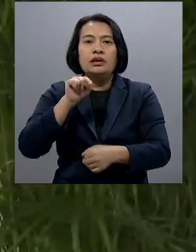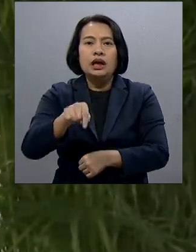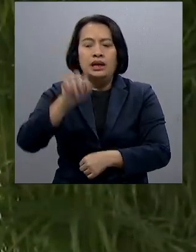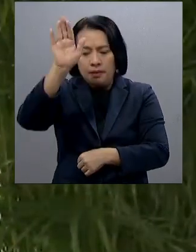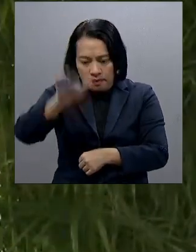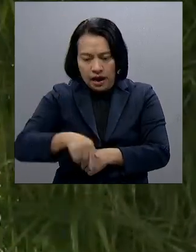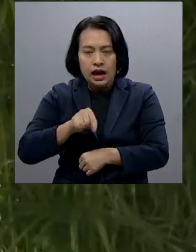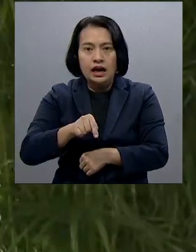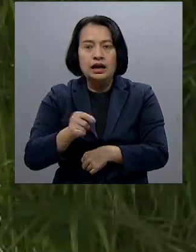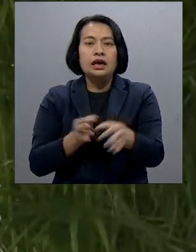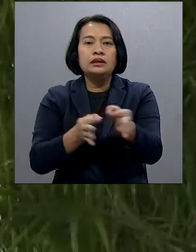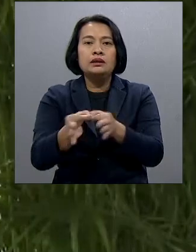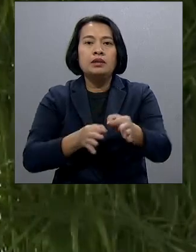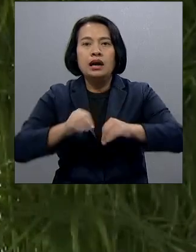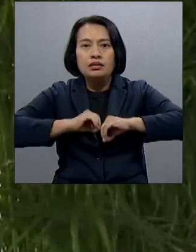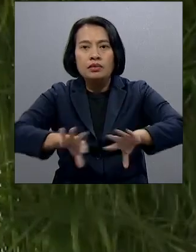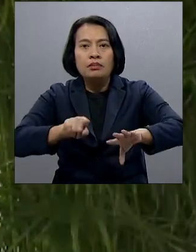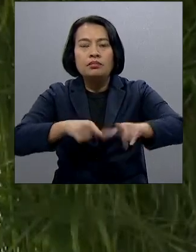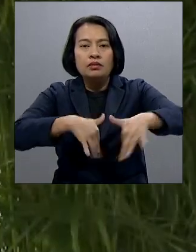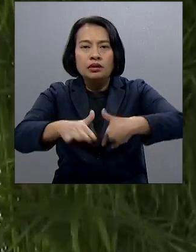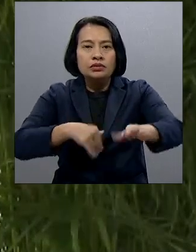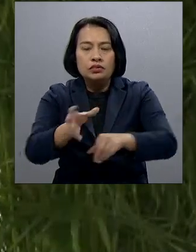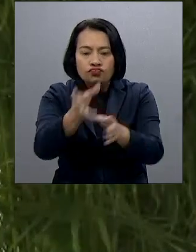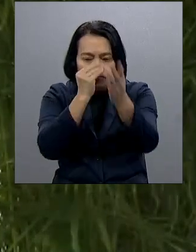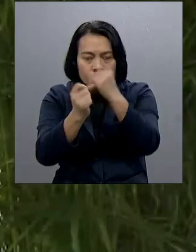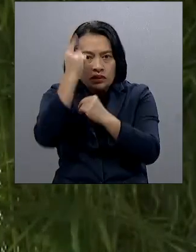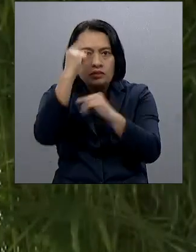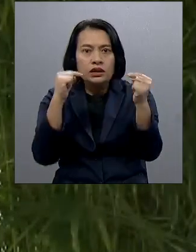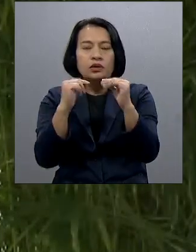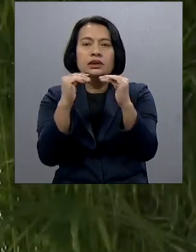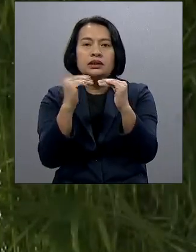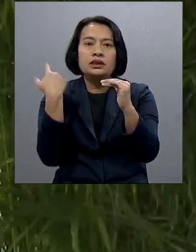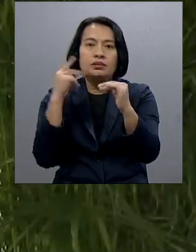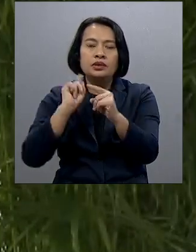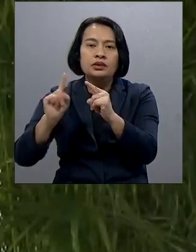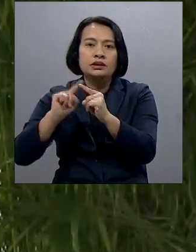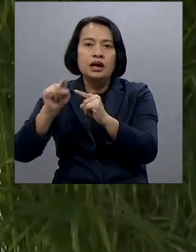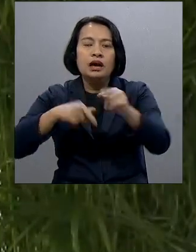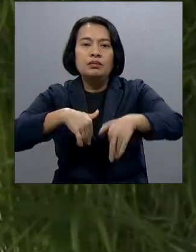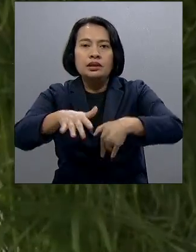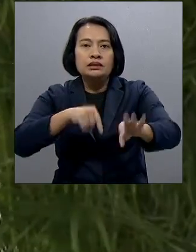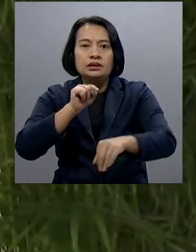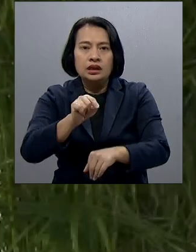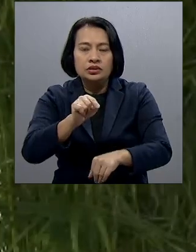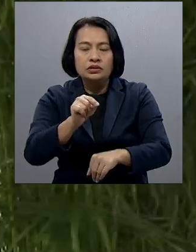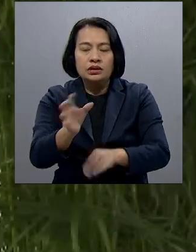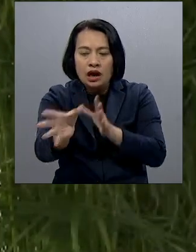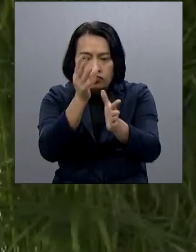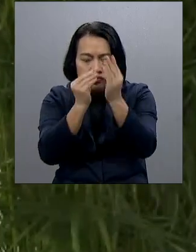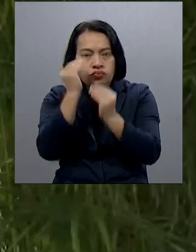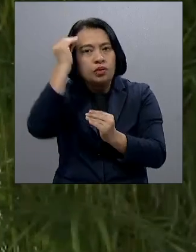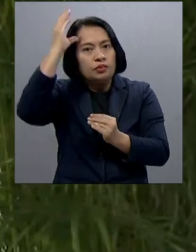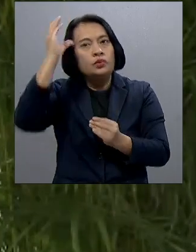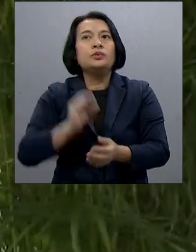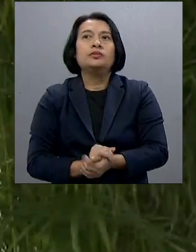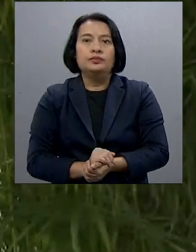างการรับรู้สร้างความเข้าใจในเรื่องของสิทธิประโยชน์ที่พี่น้องประชาชนอำเภอบ้านคาจะได้รับนะครับใน